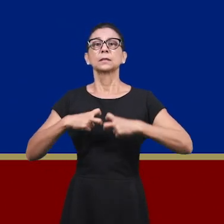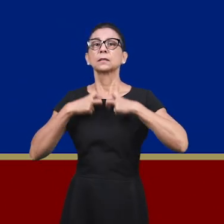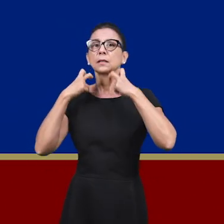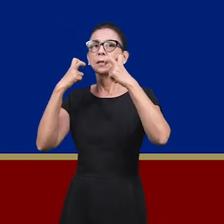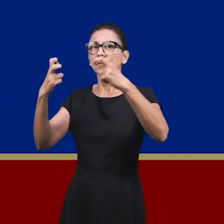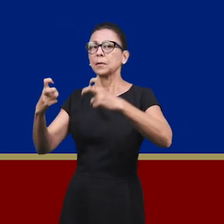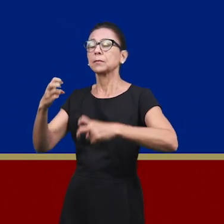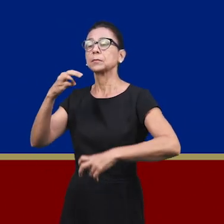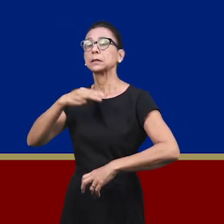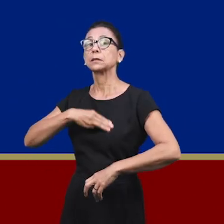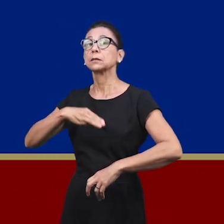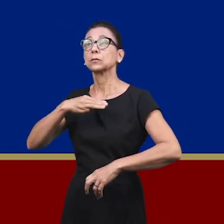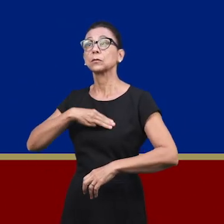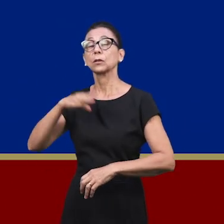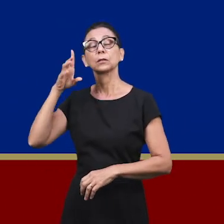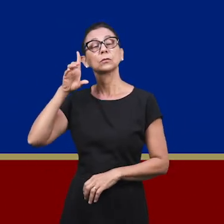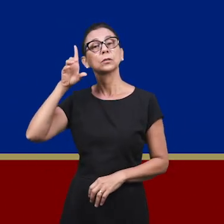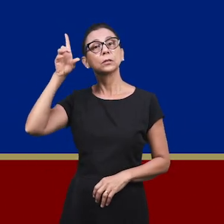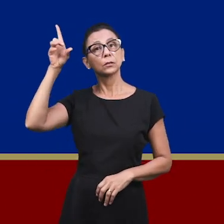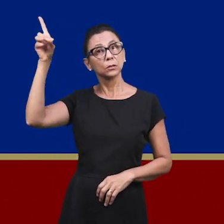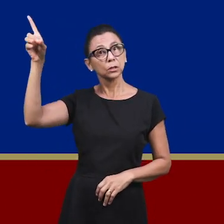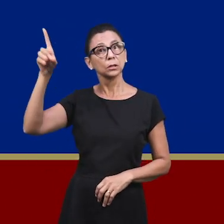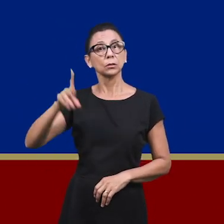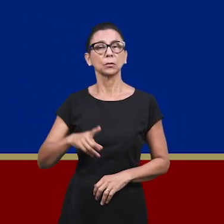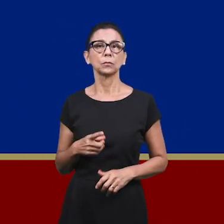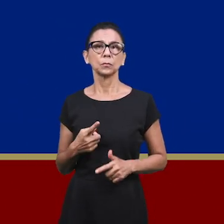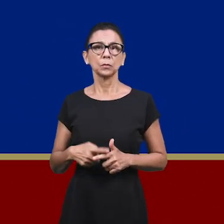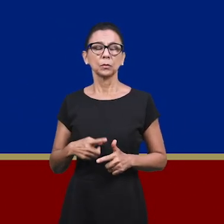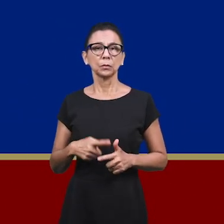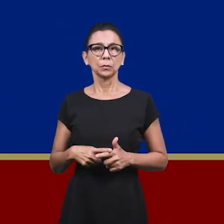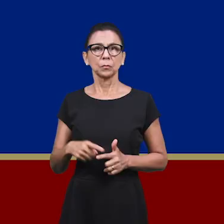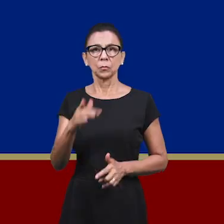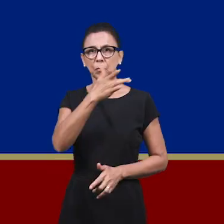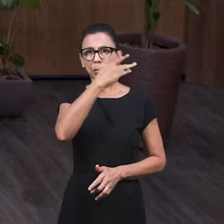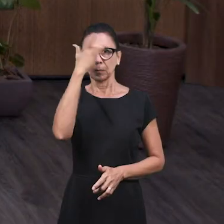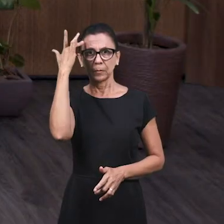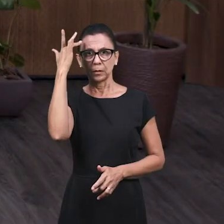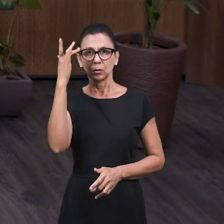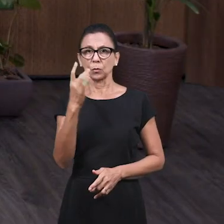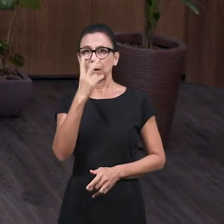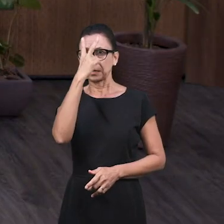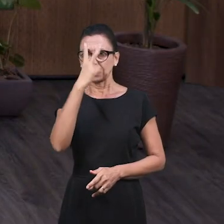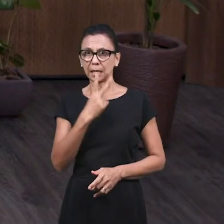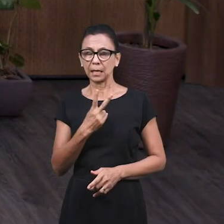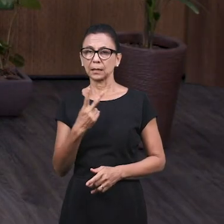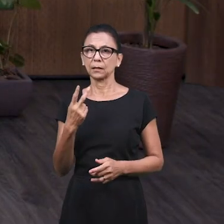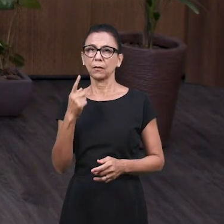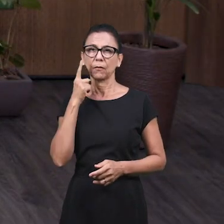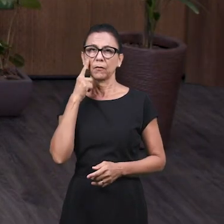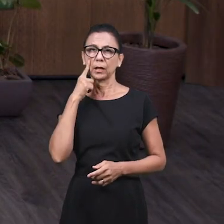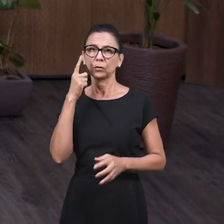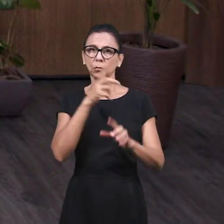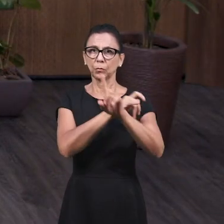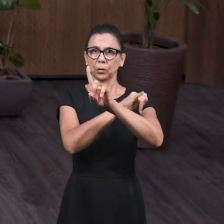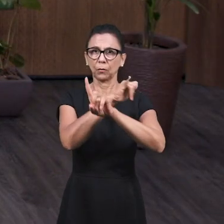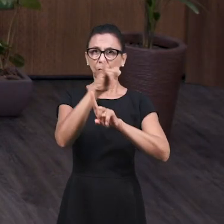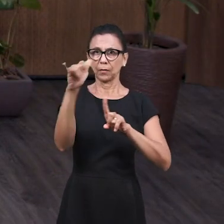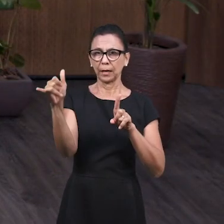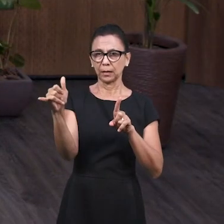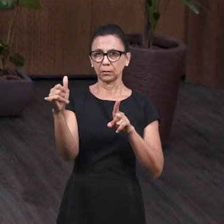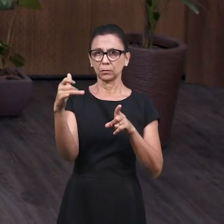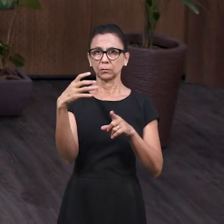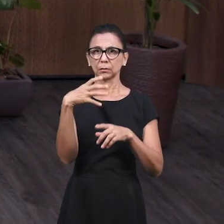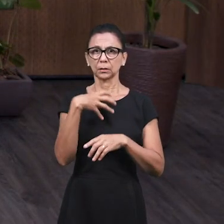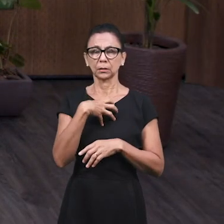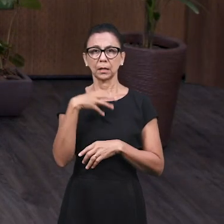Dieu. Parce que c'est une personne aveugle qui, en entrant dans l'aspect prophétique, dans le sens spirituel,